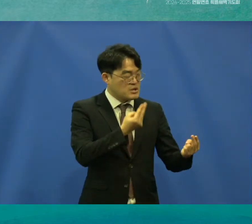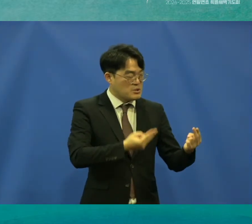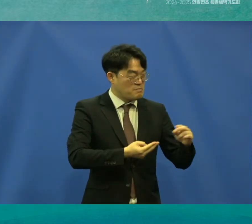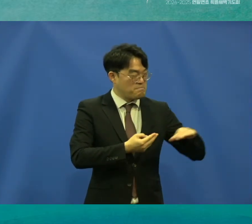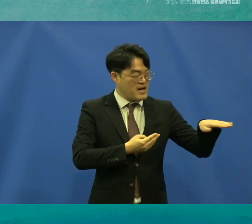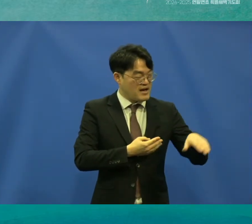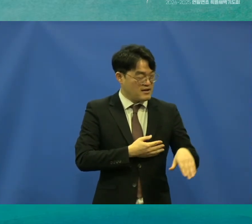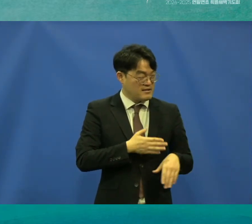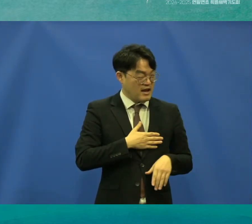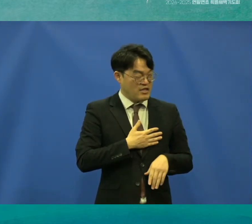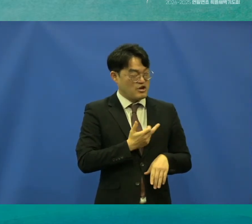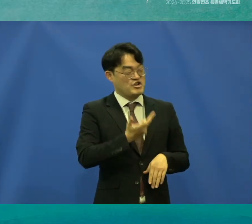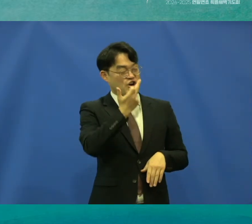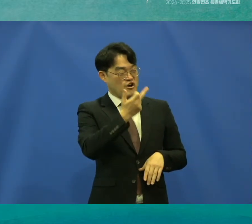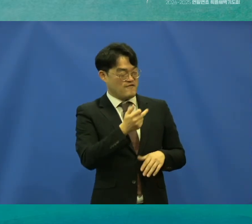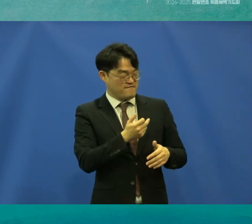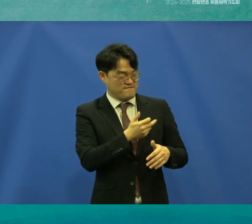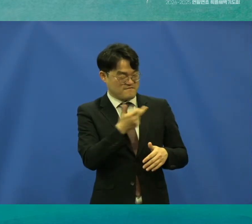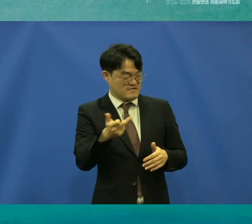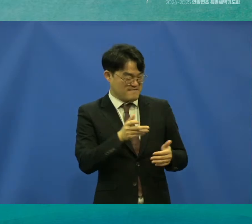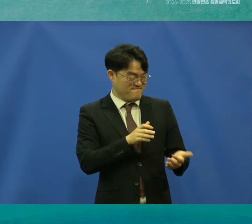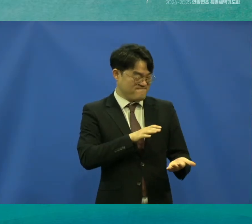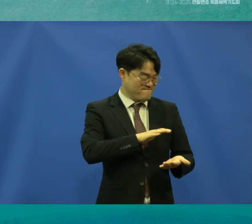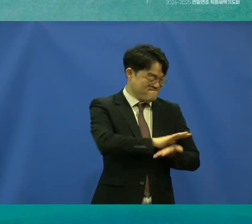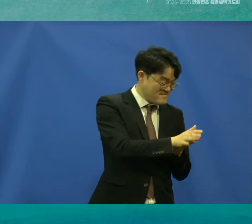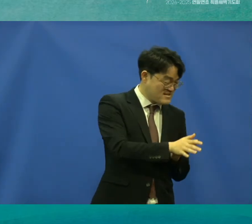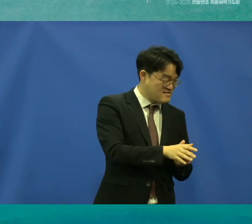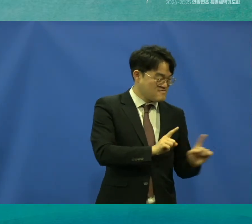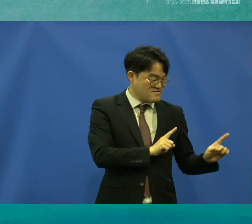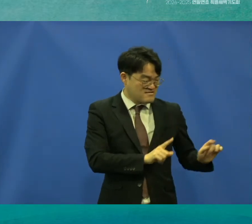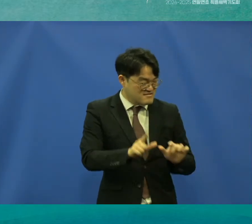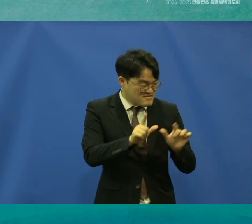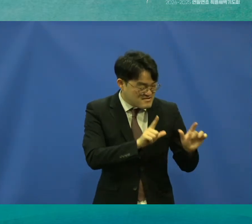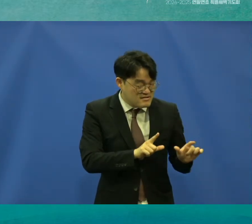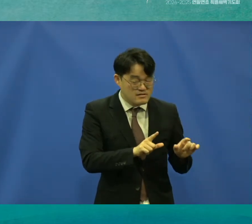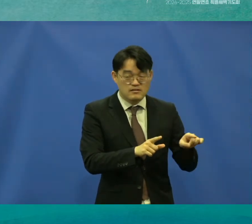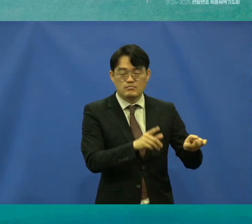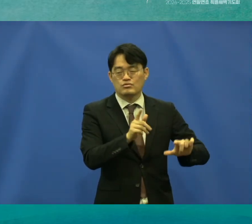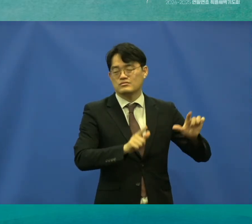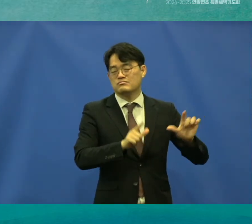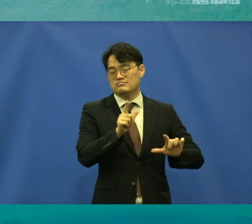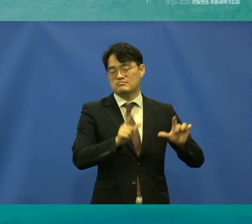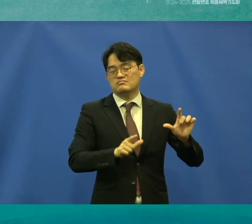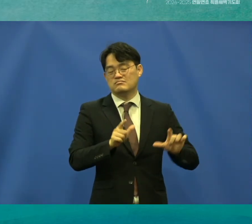기재기하고. 여러분, 일반 사람들이 살아가는 모습을 보십시오.